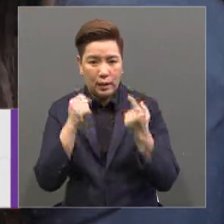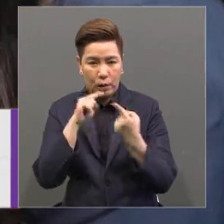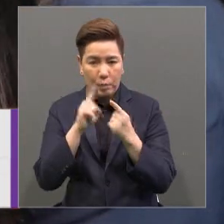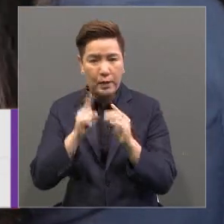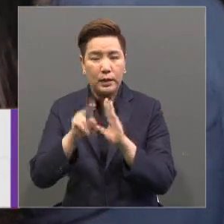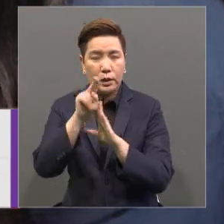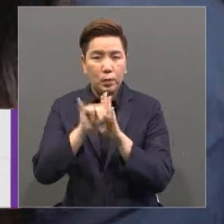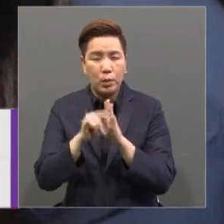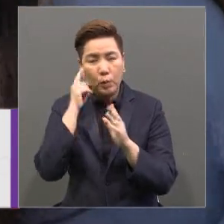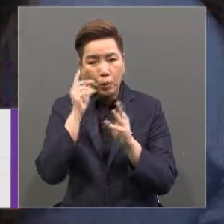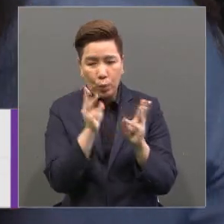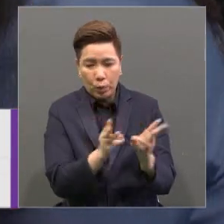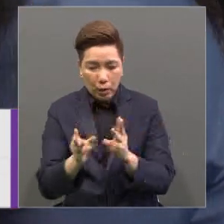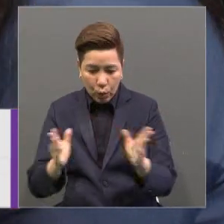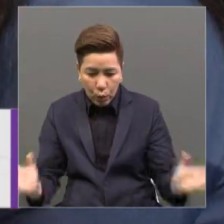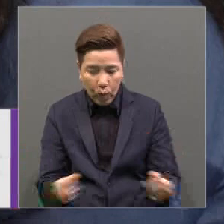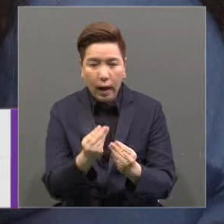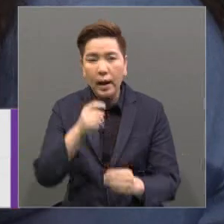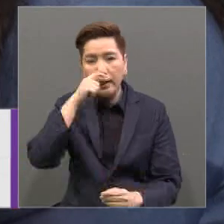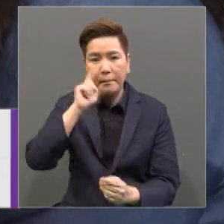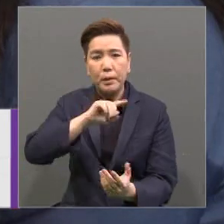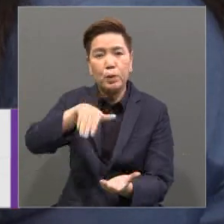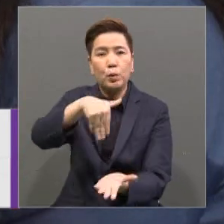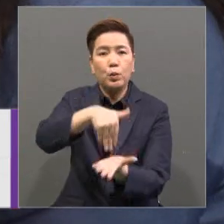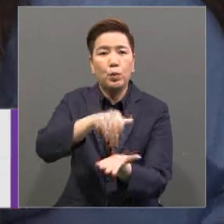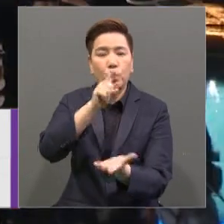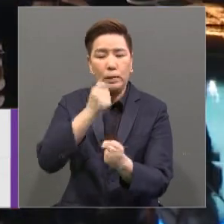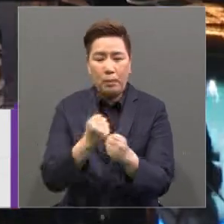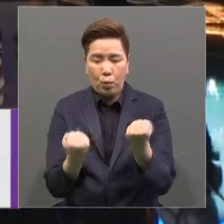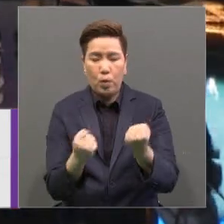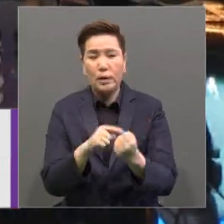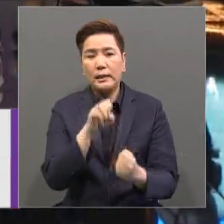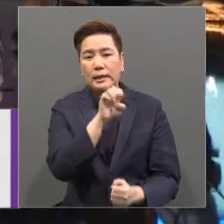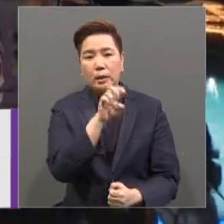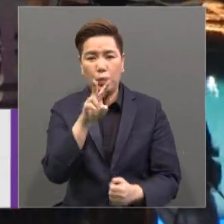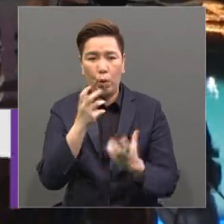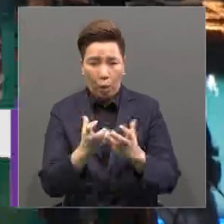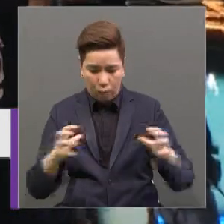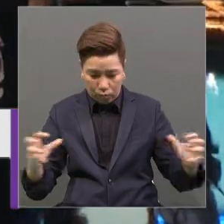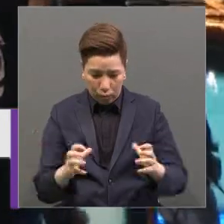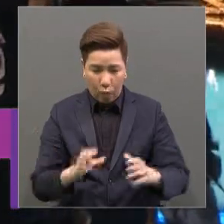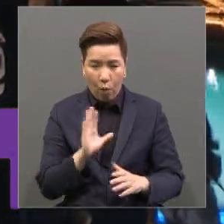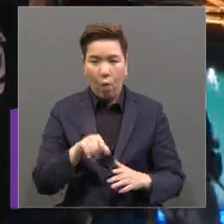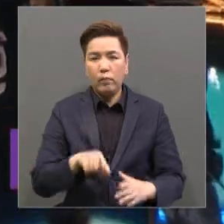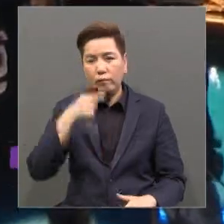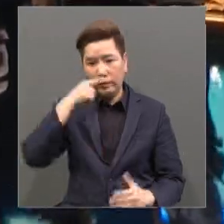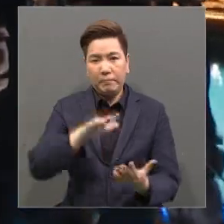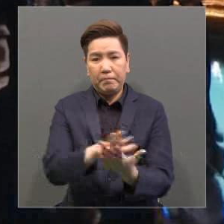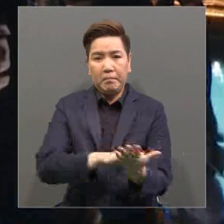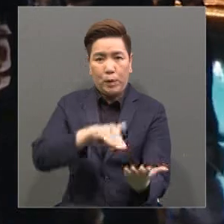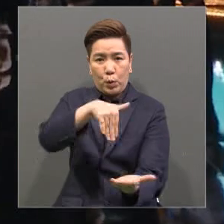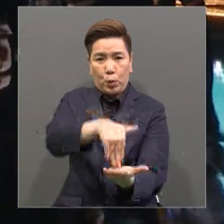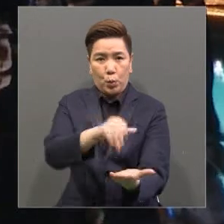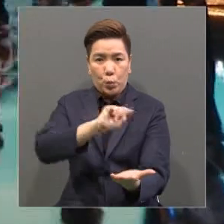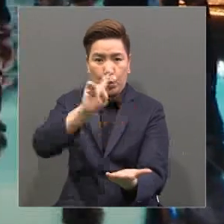กำหนดนโยบายและมาตรการเพื่อส่งเสริมให้ไทยนั้นเป็นศูนย์กลางการผลิตรถ EVและชิ้นส่วนสำคัญของภูมิภาคด้วย